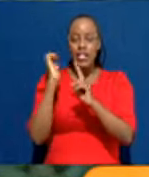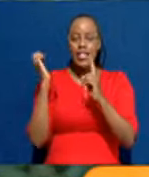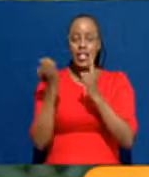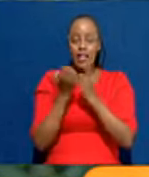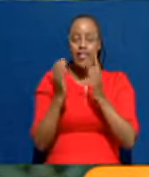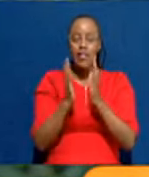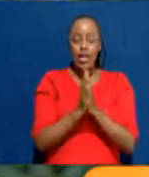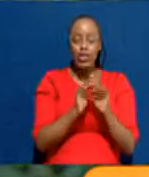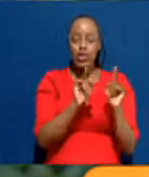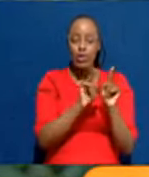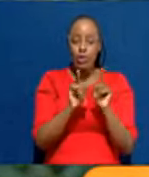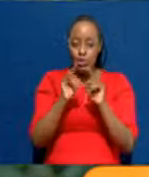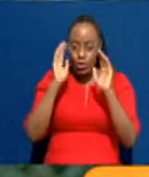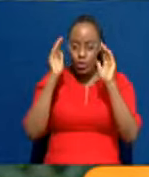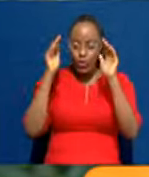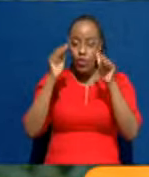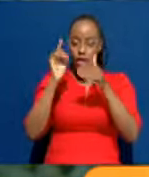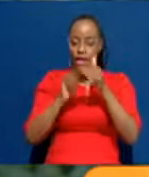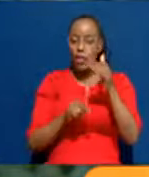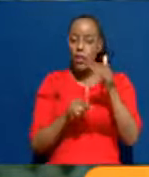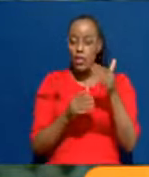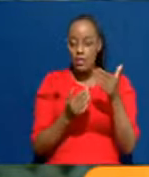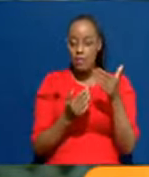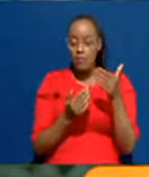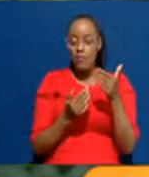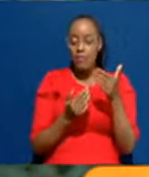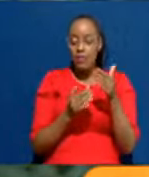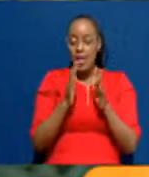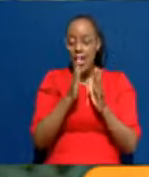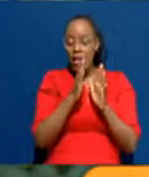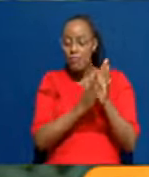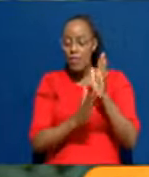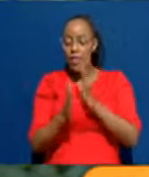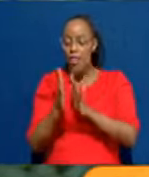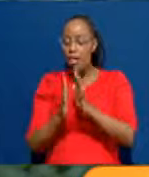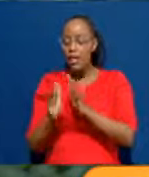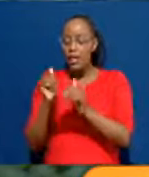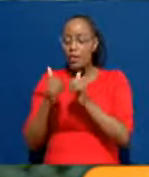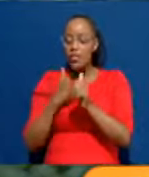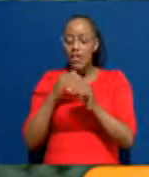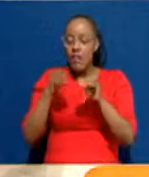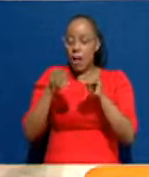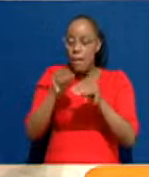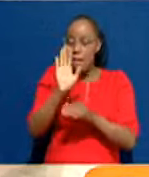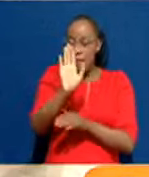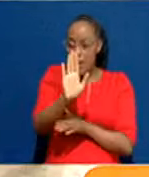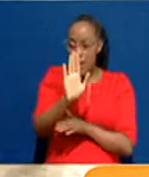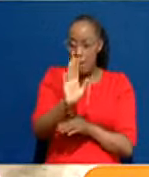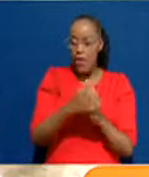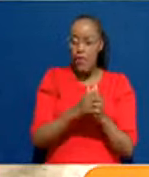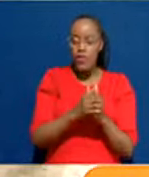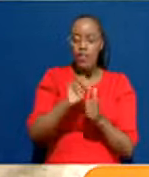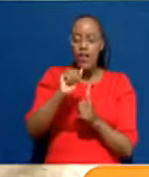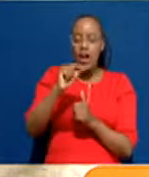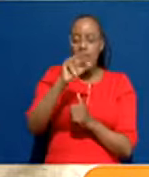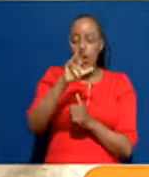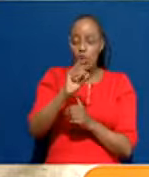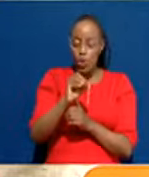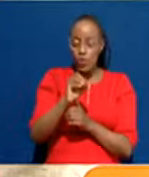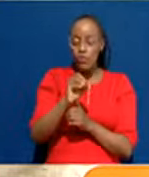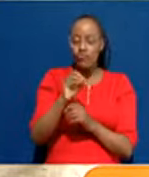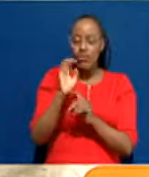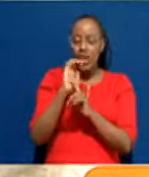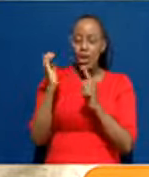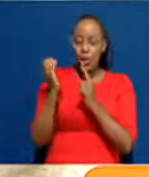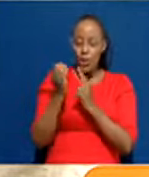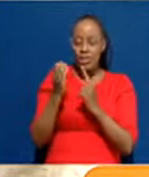vile kuangalia rotuba mchanga wake. Agroekolojia pia